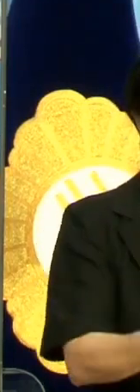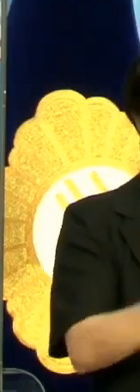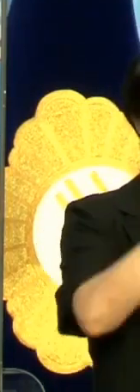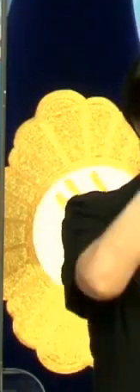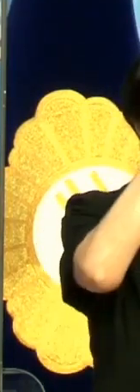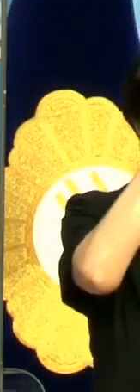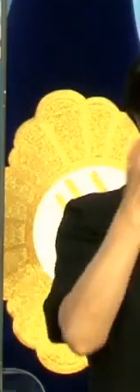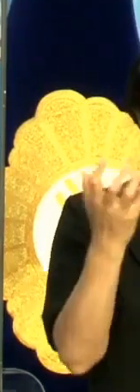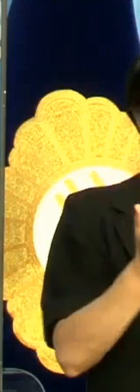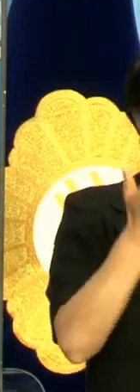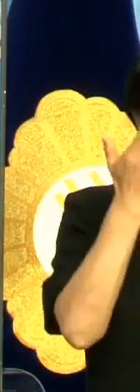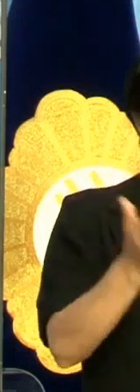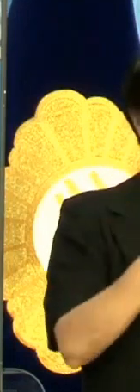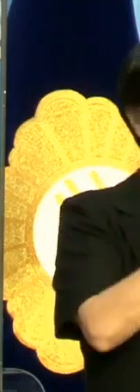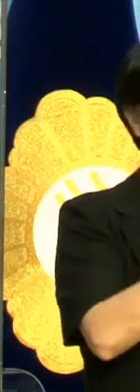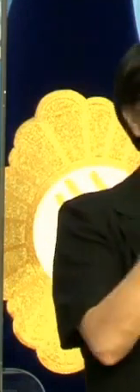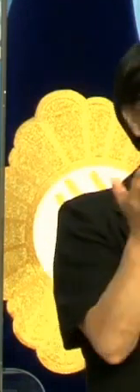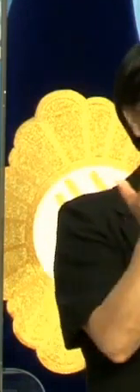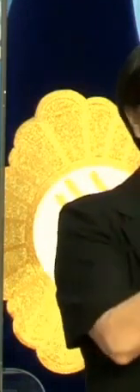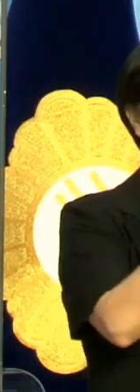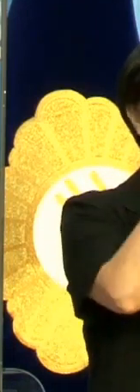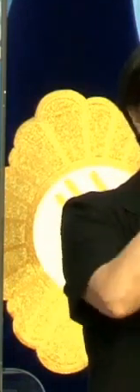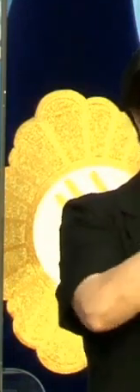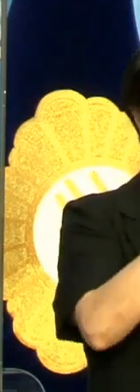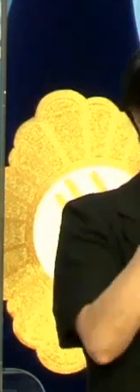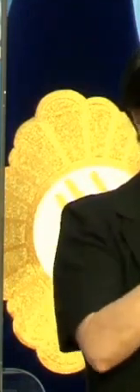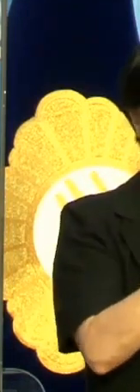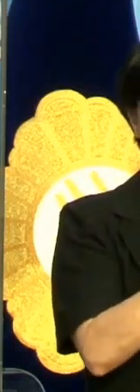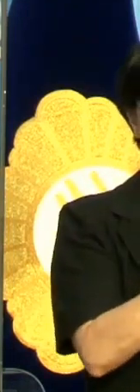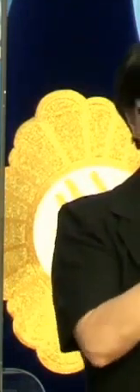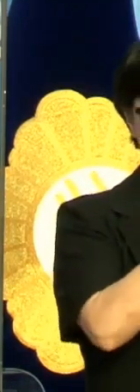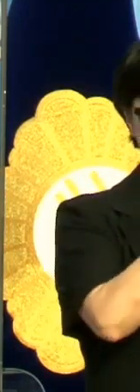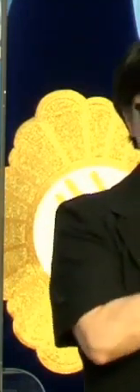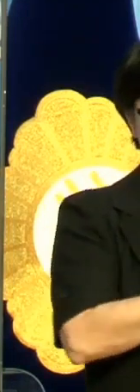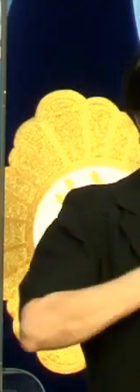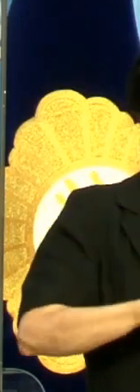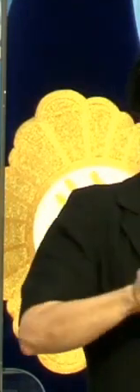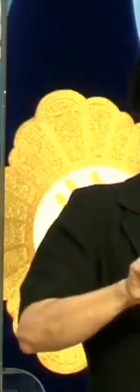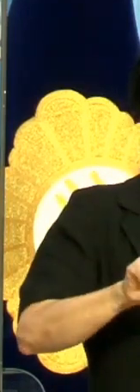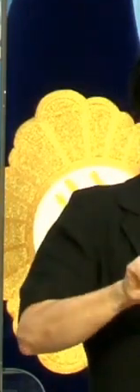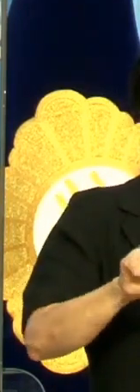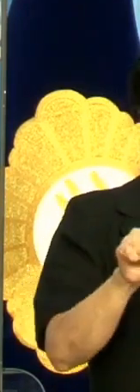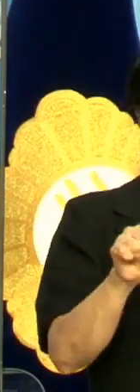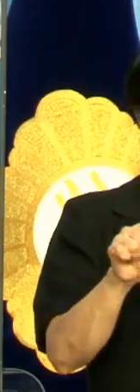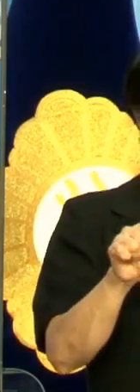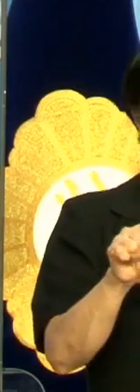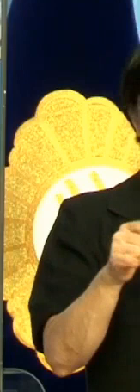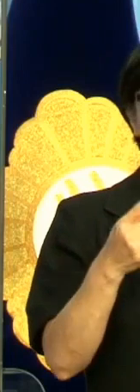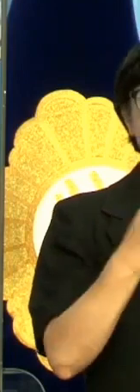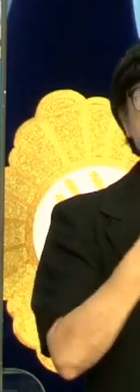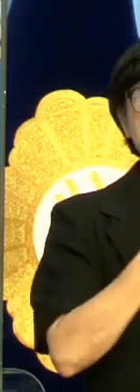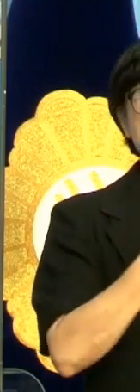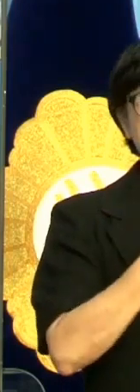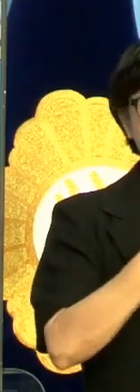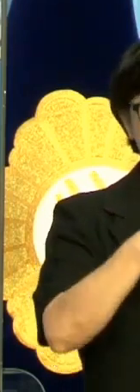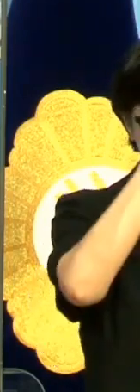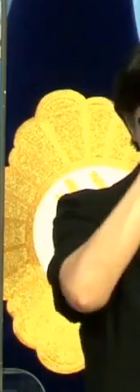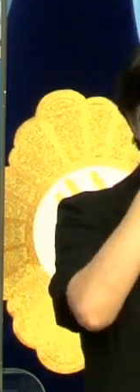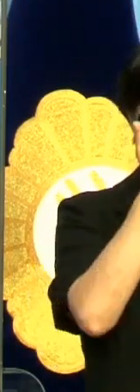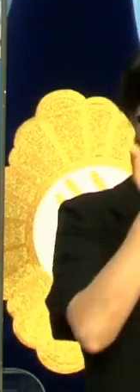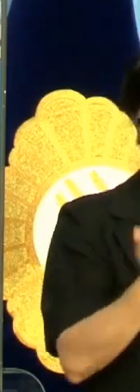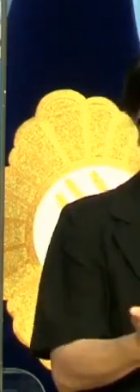규정에 따라 적법하게 허가 되었읍니다 준비에 법무부 장관 아들 소 일병은 1차 병과 17년